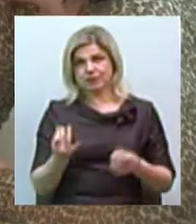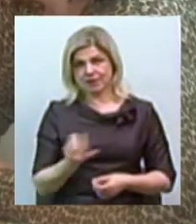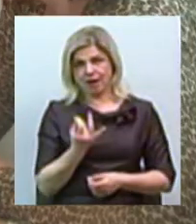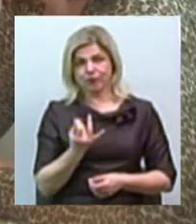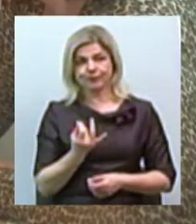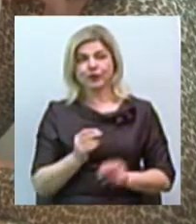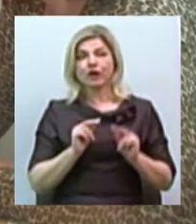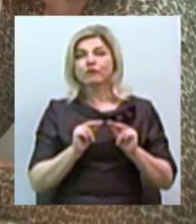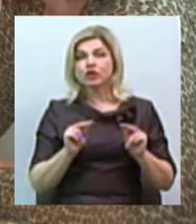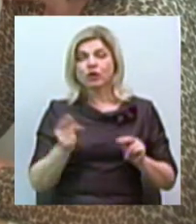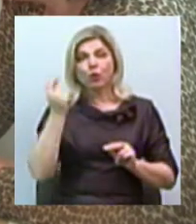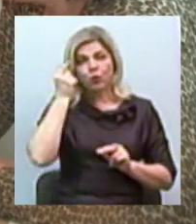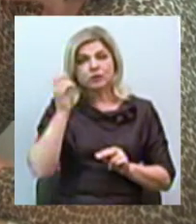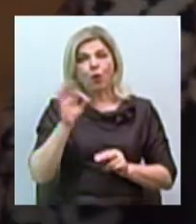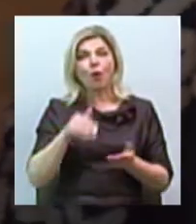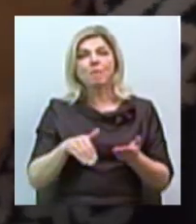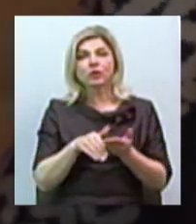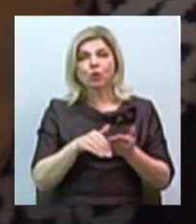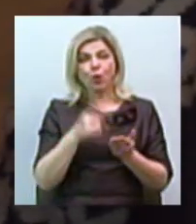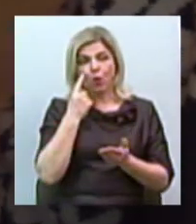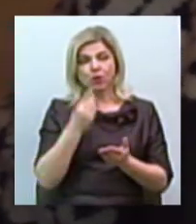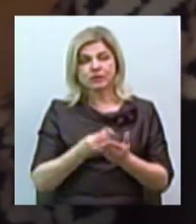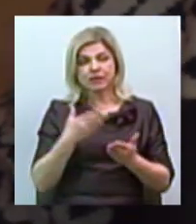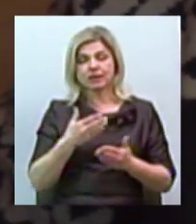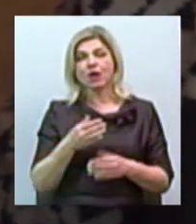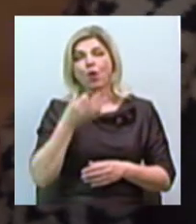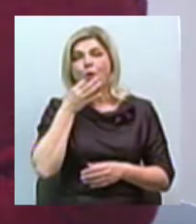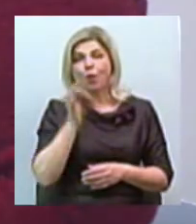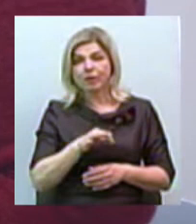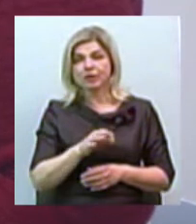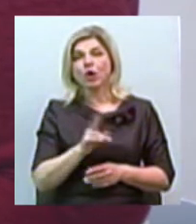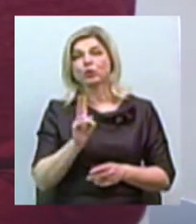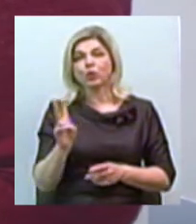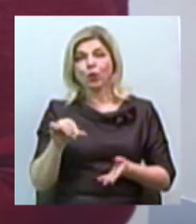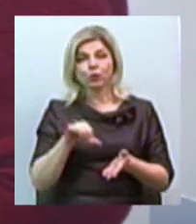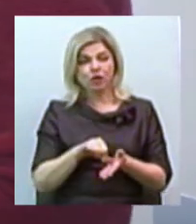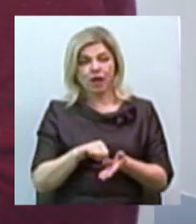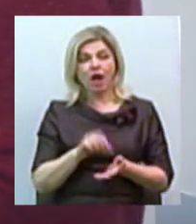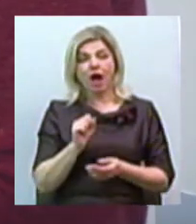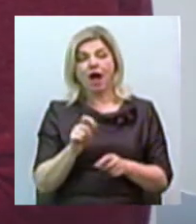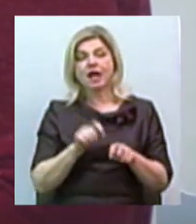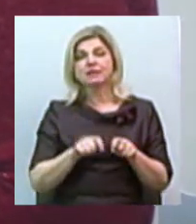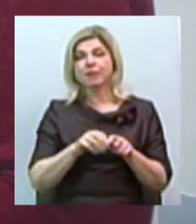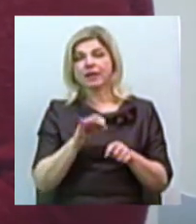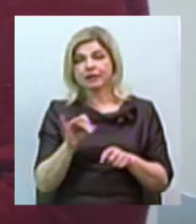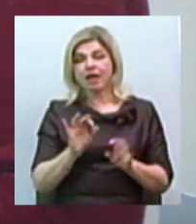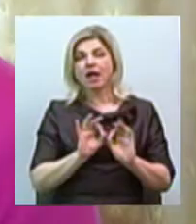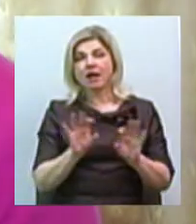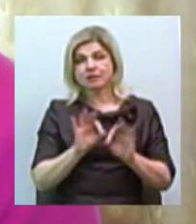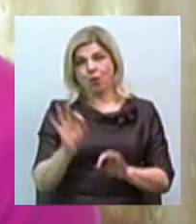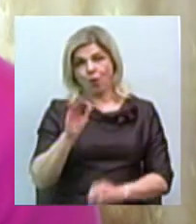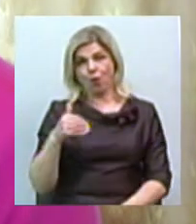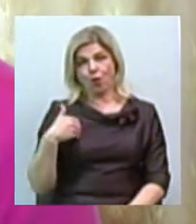Вчителі дізналися про методики оцінювання практичного досвіду учасників сертифікації, а експерти розповіли про її